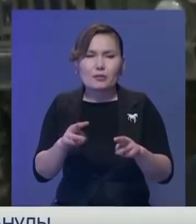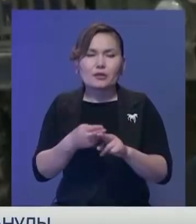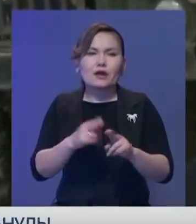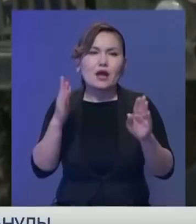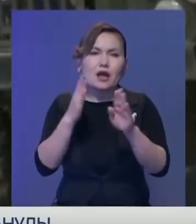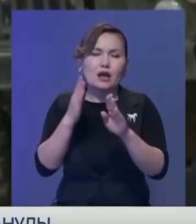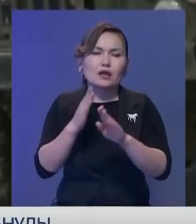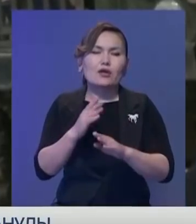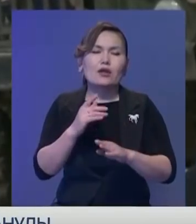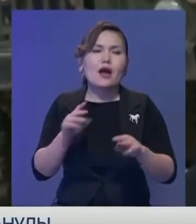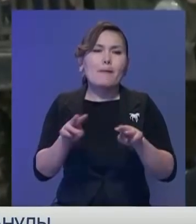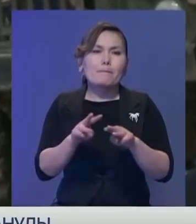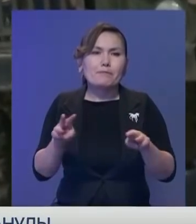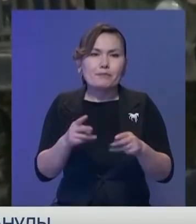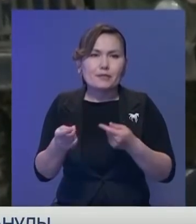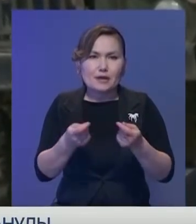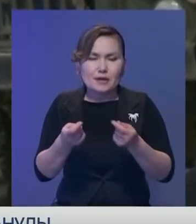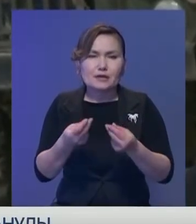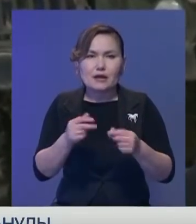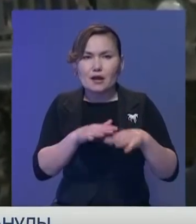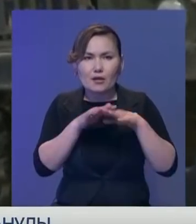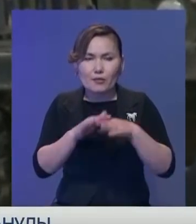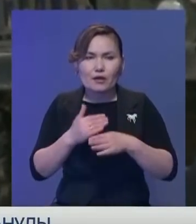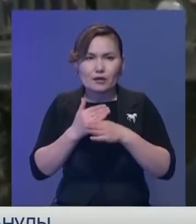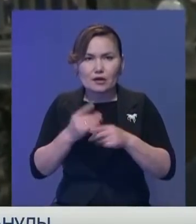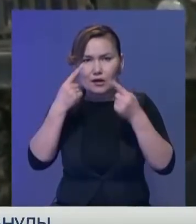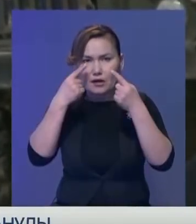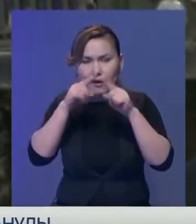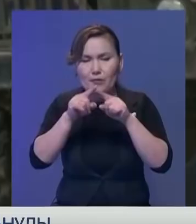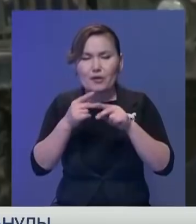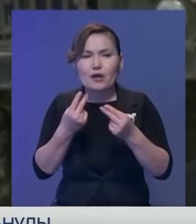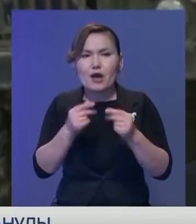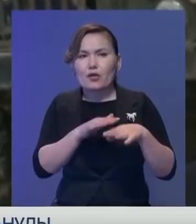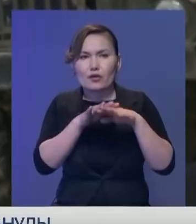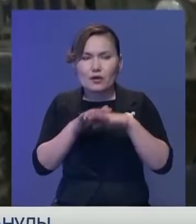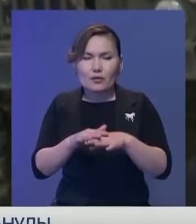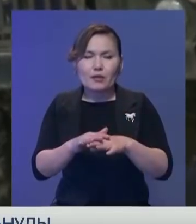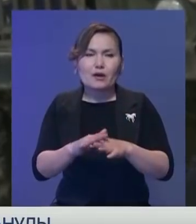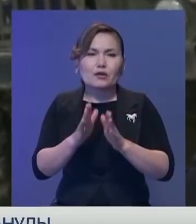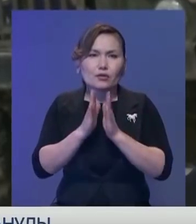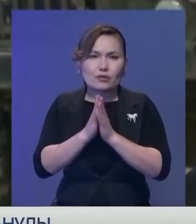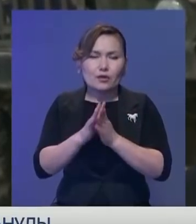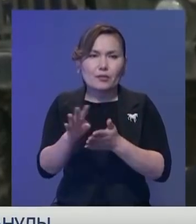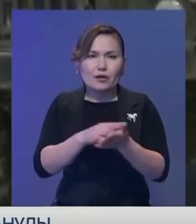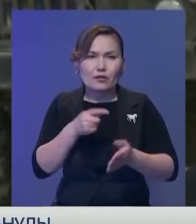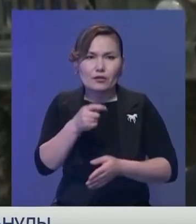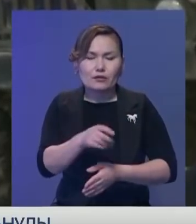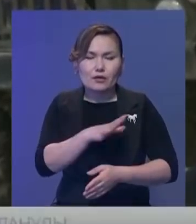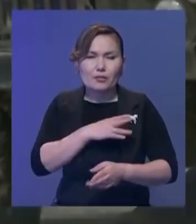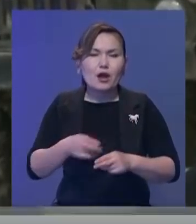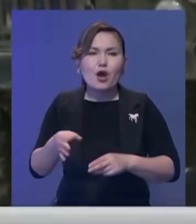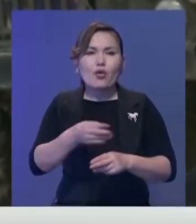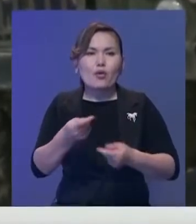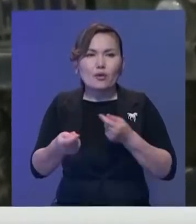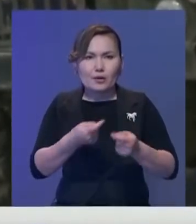экология-геология министрлігіне біз техниканы қамтамасыз ету үшін 1 миллиард 800 миллионға қаржы өтінім тапсырып қойдық. Енді онымен облыс әкімі